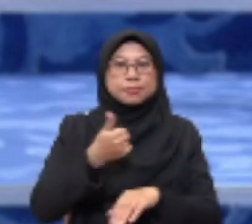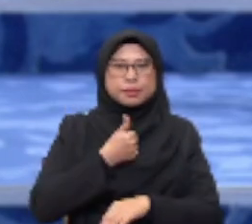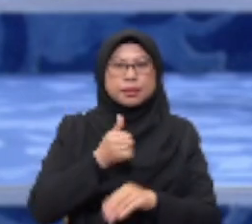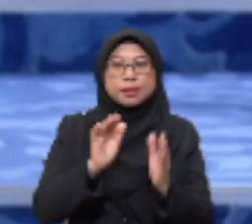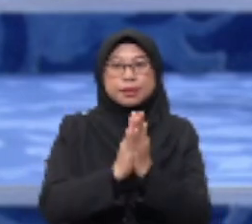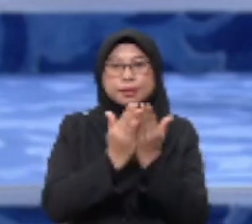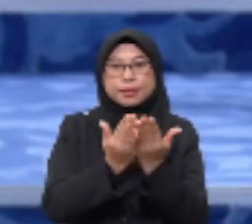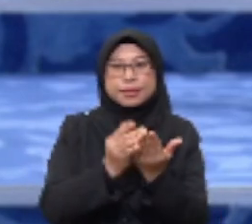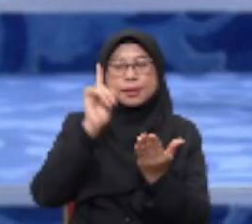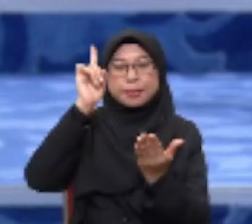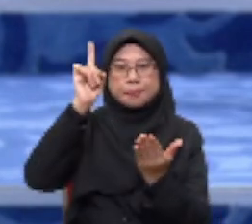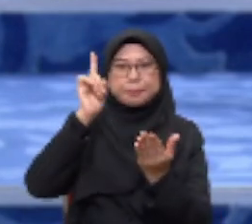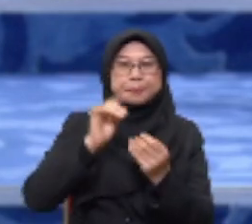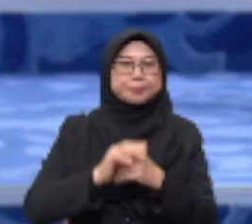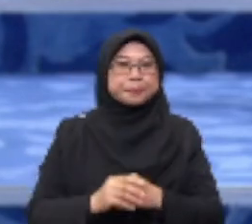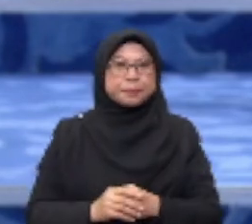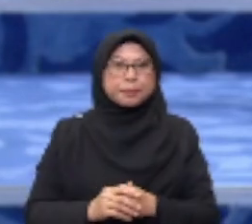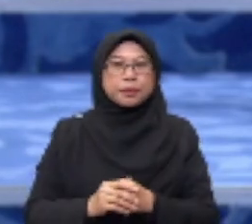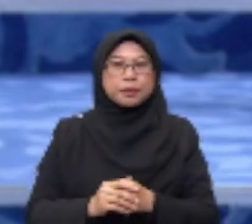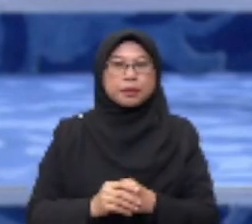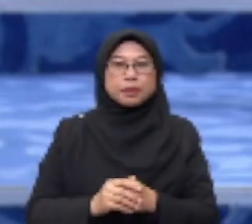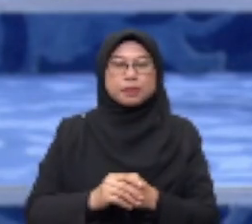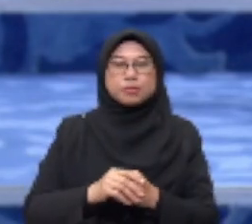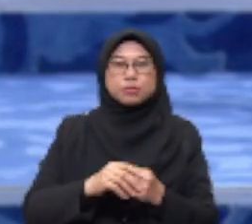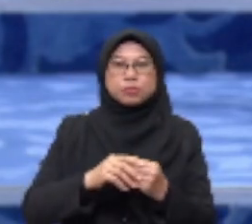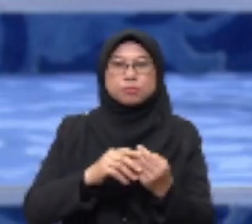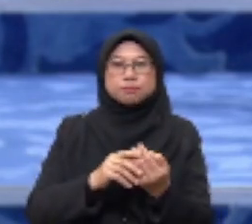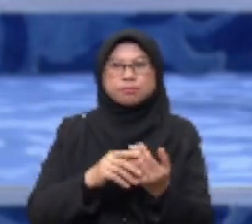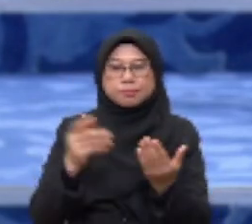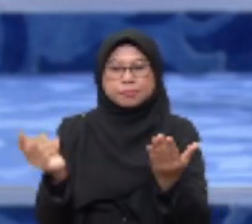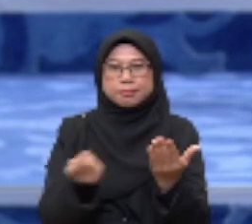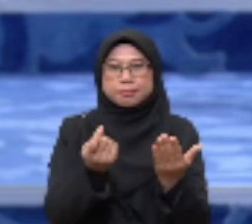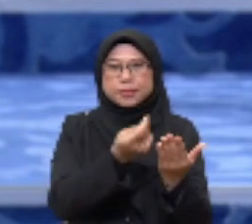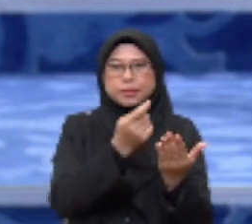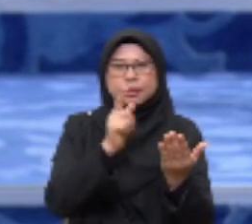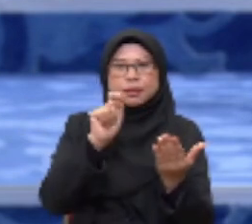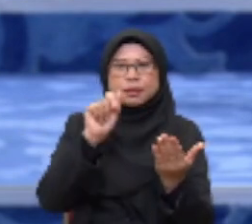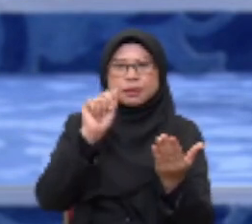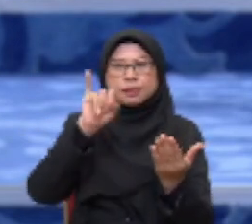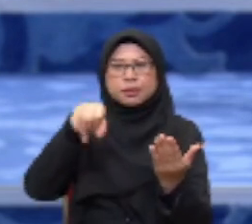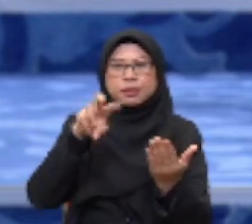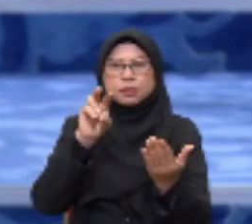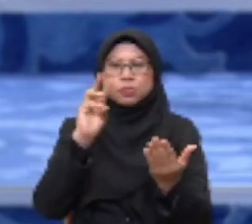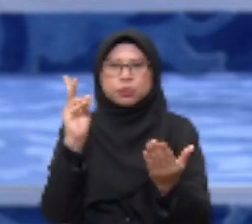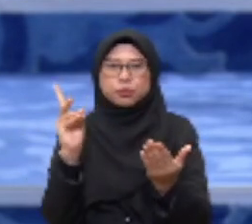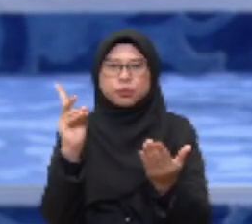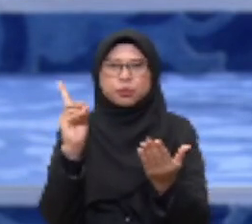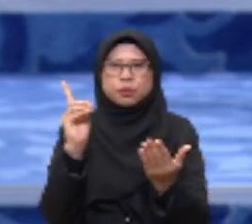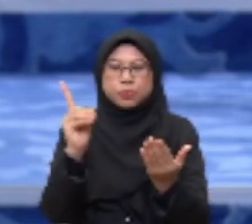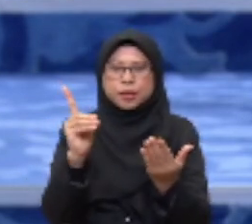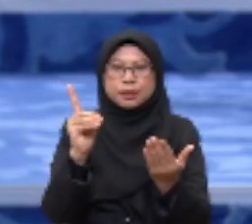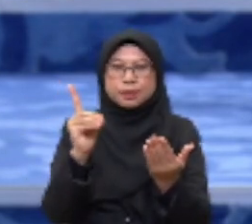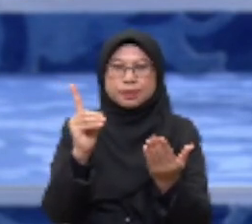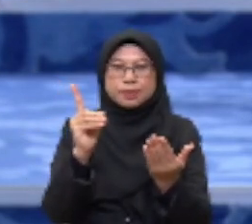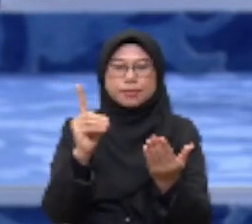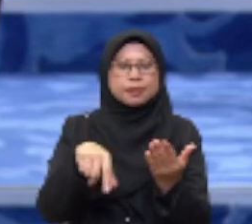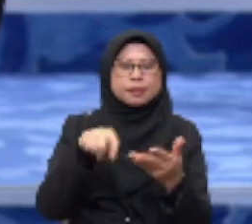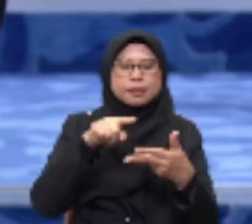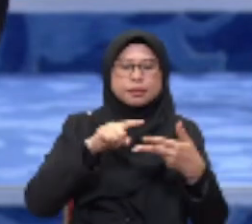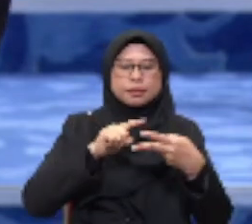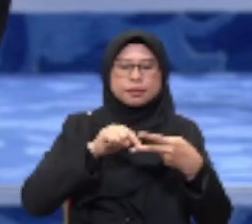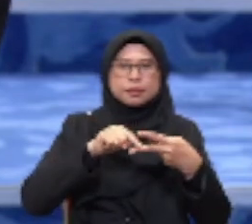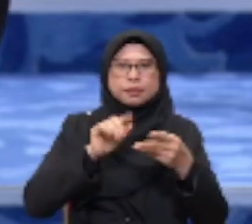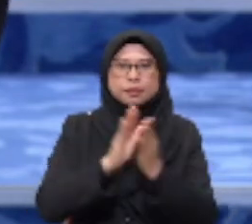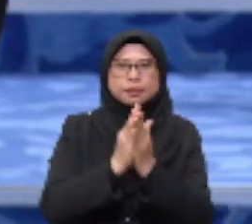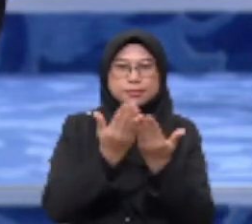membaiki tajwid Al-Quran. Bagus. Kitab yang kedua adalah Jihad Fisabiluna. Jadi nampak